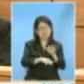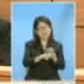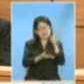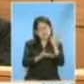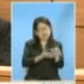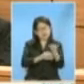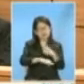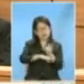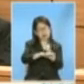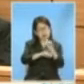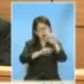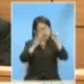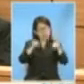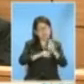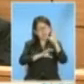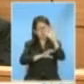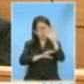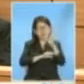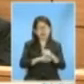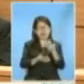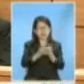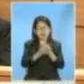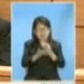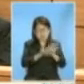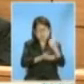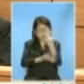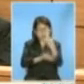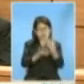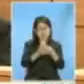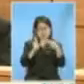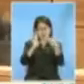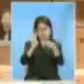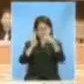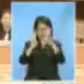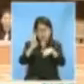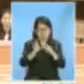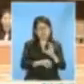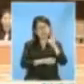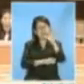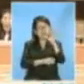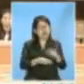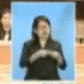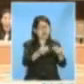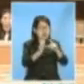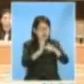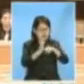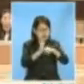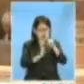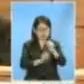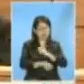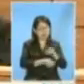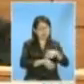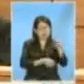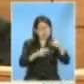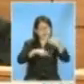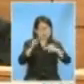ามาเรือน 75,000 เนี่ยซื้อนาฬิกามาเรือน 75,000 เนี่ยแล้วก็ตั้งให้เลขาธิการรัฐสภาเป็นผู้ตรวจส